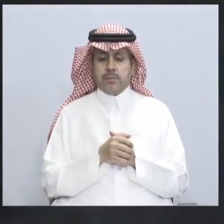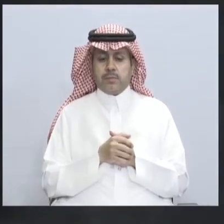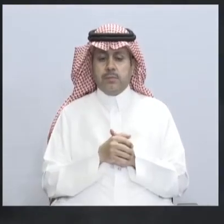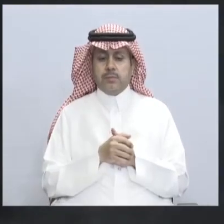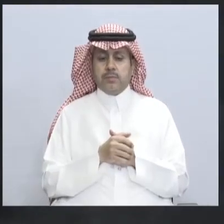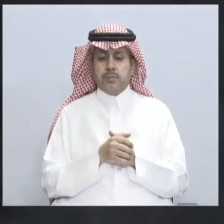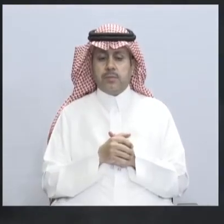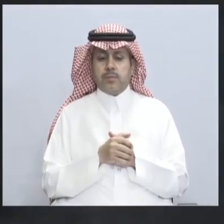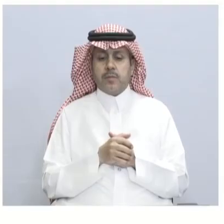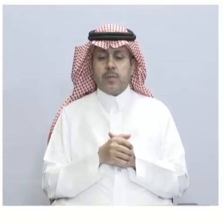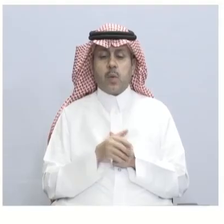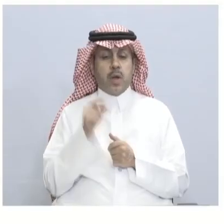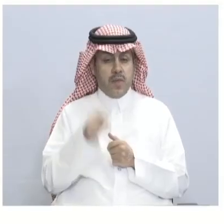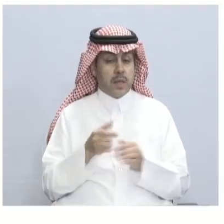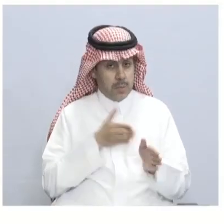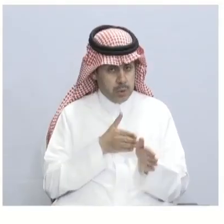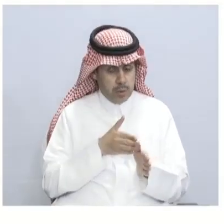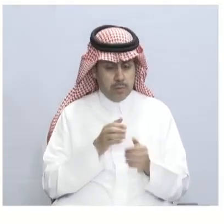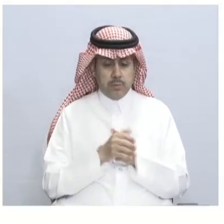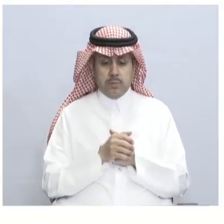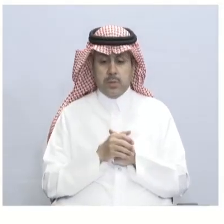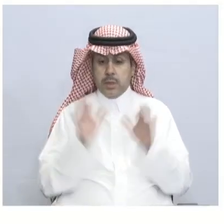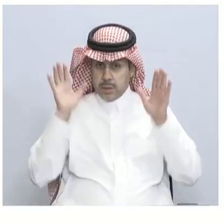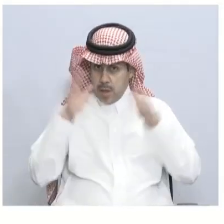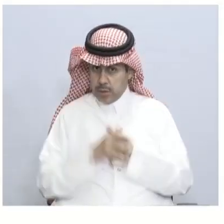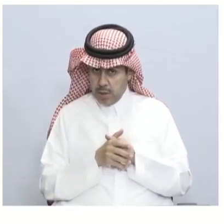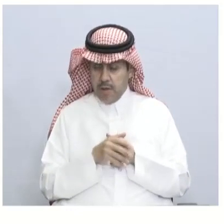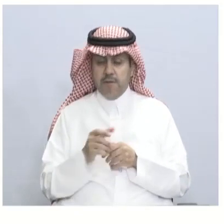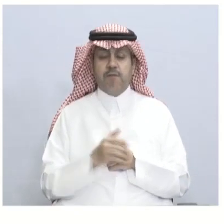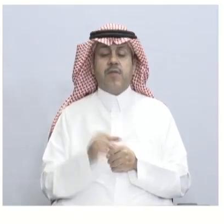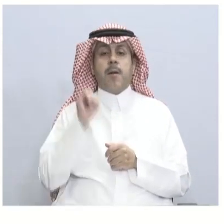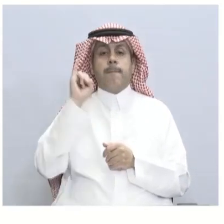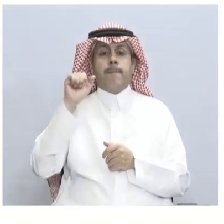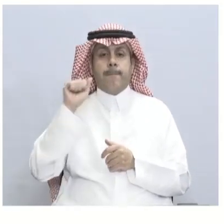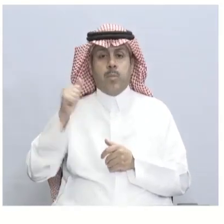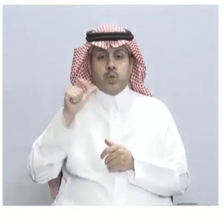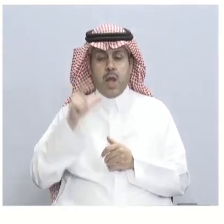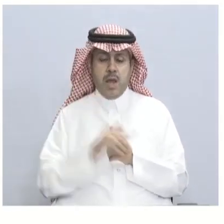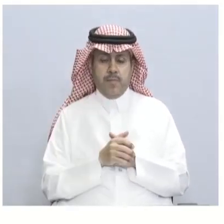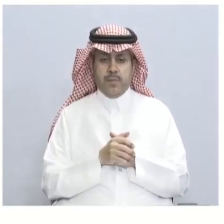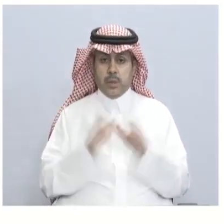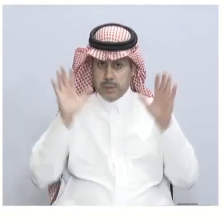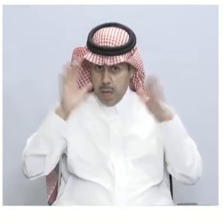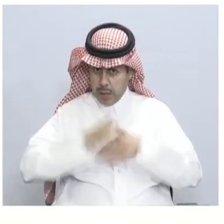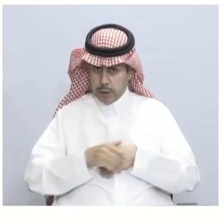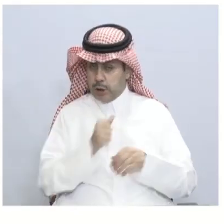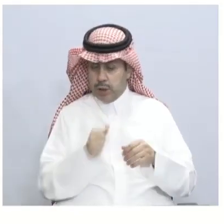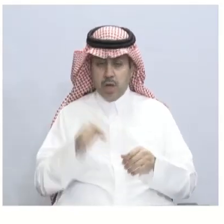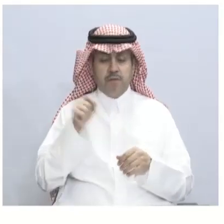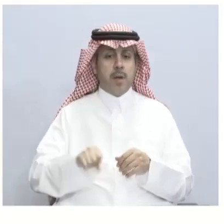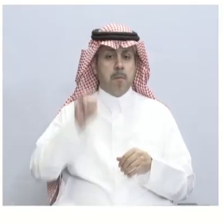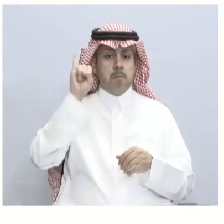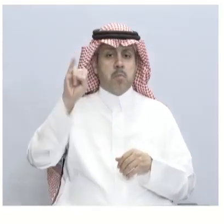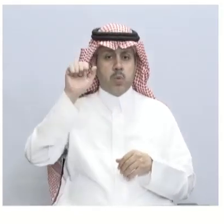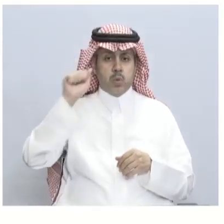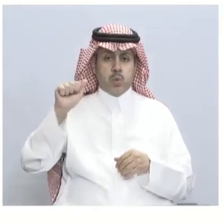وكذلك من السنن اداء الصلاه في مصلى اي في مصلى احسنتم العيد